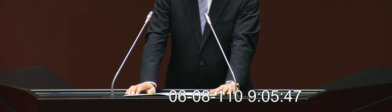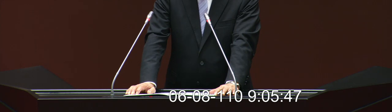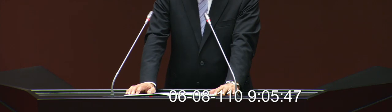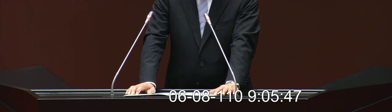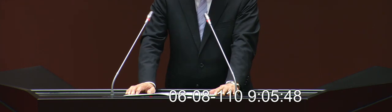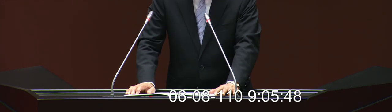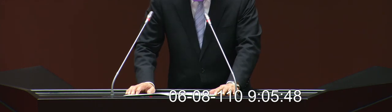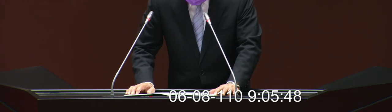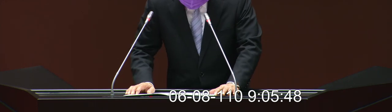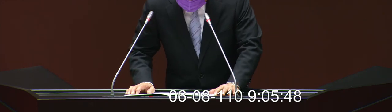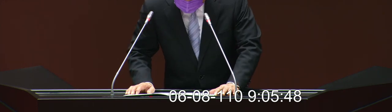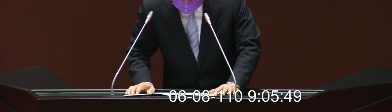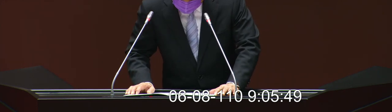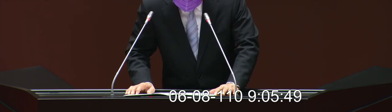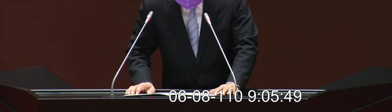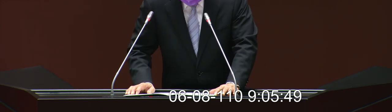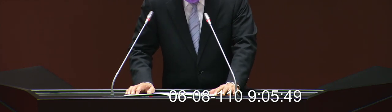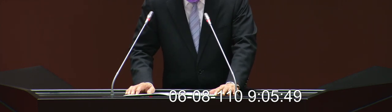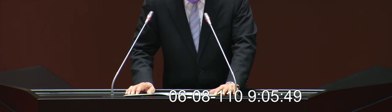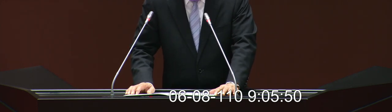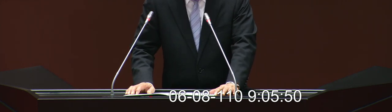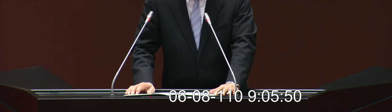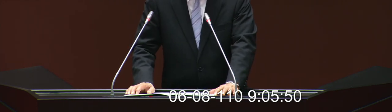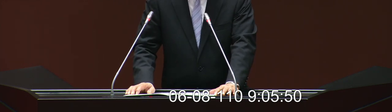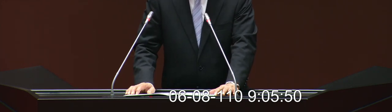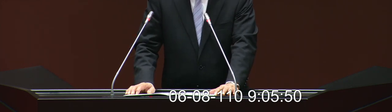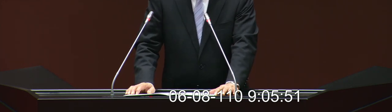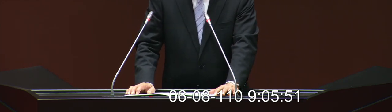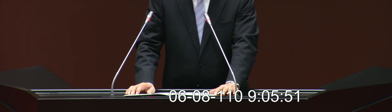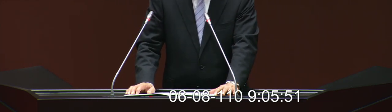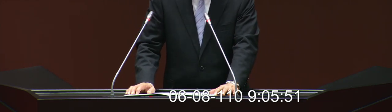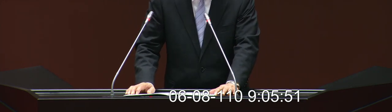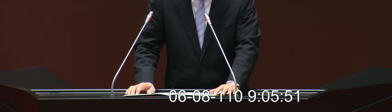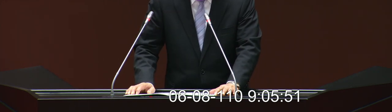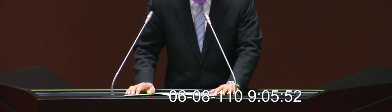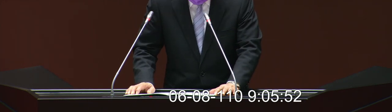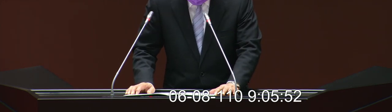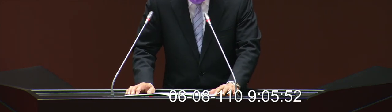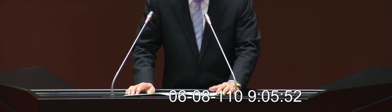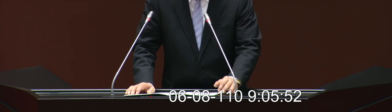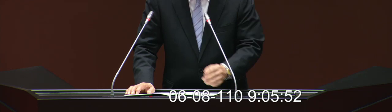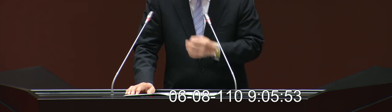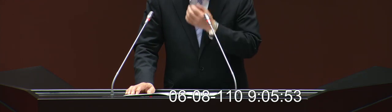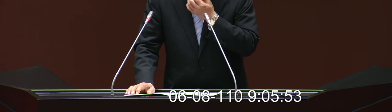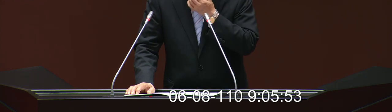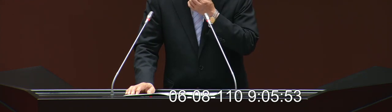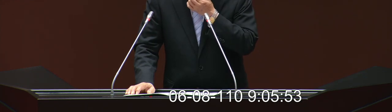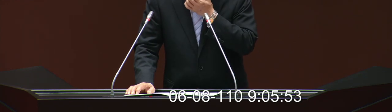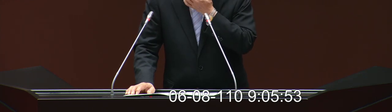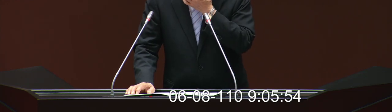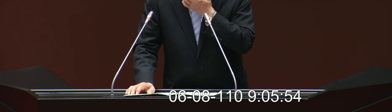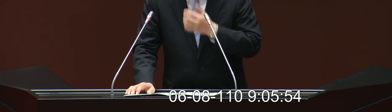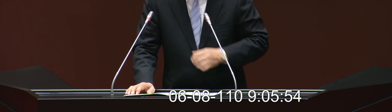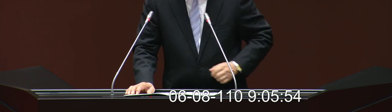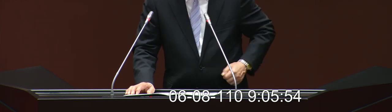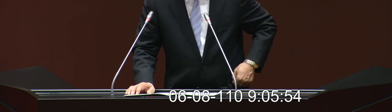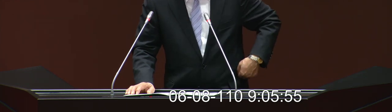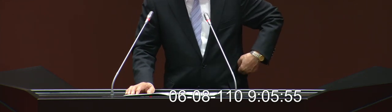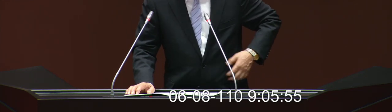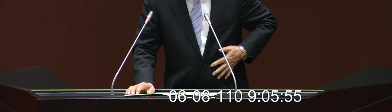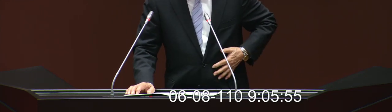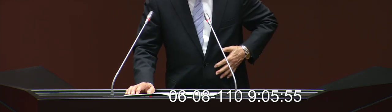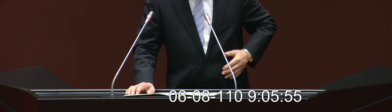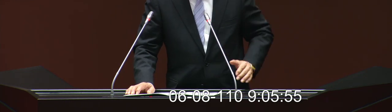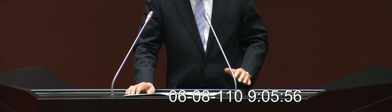在疫苗取得的方面，透过多元采购、国内外并进，合计已经签署